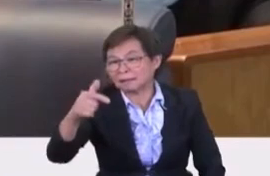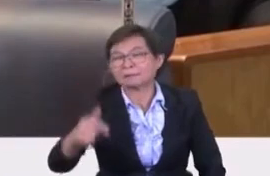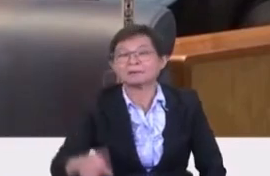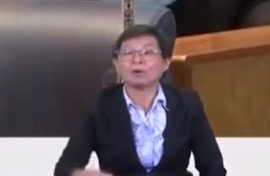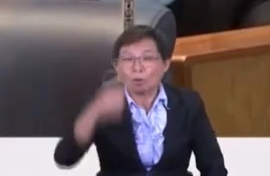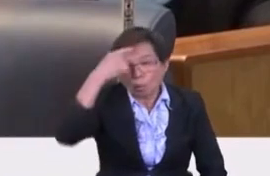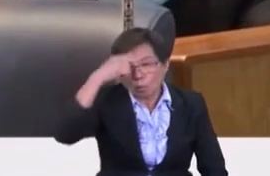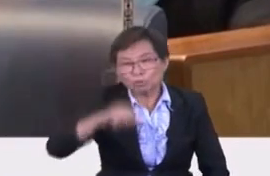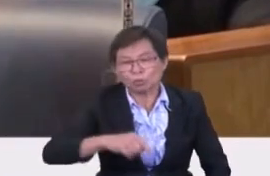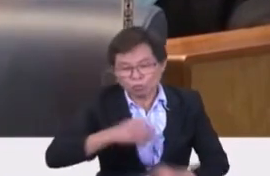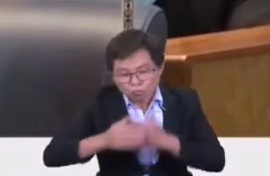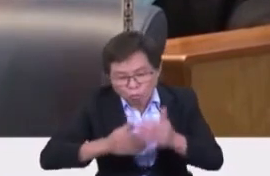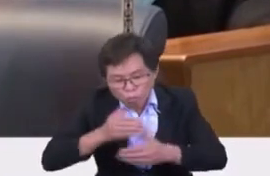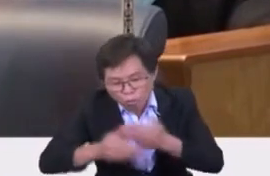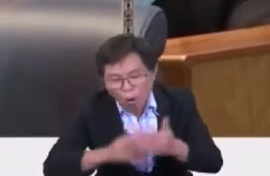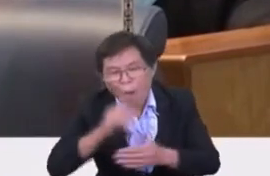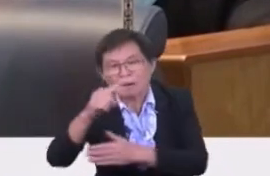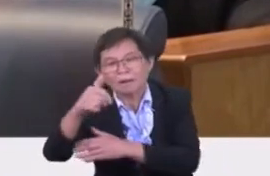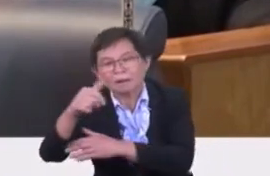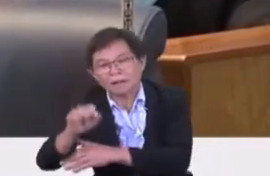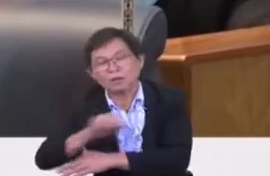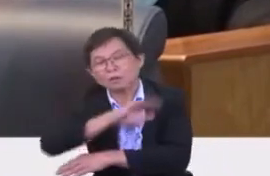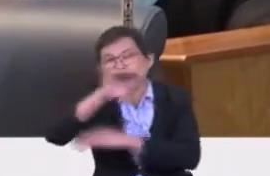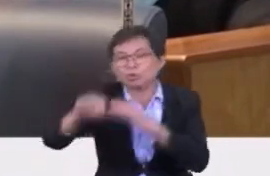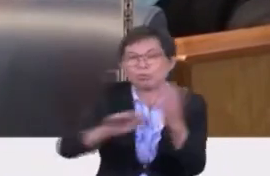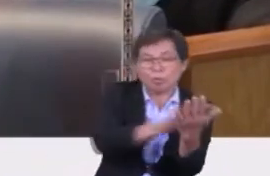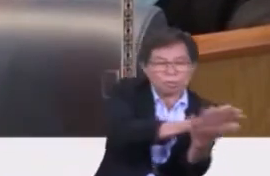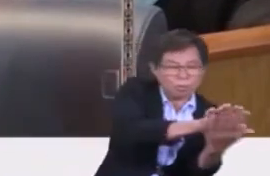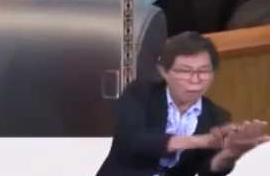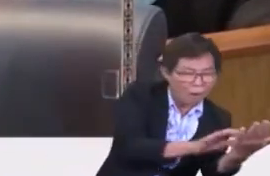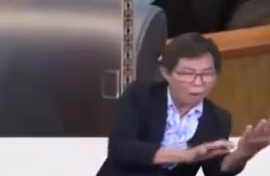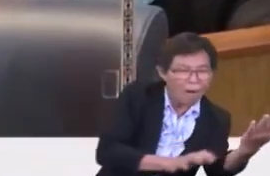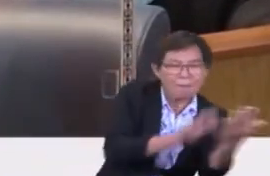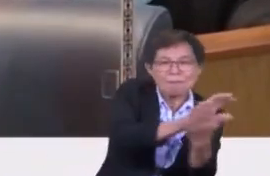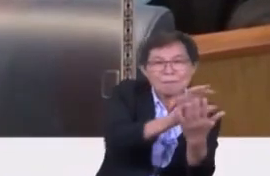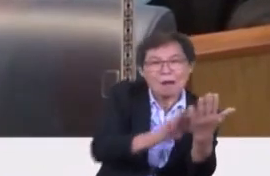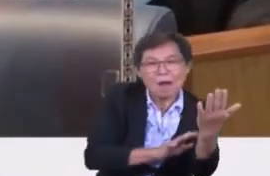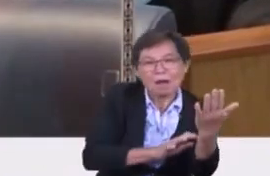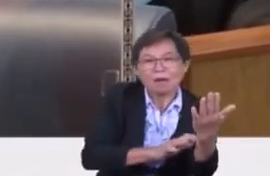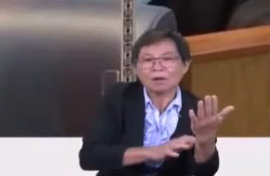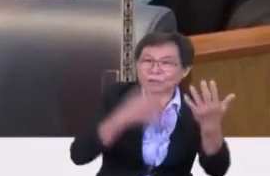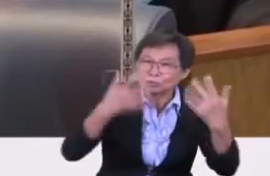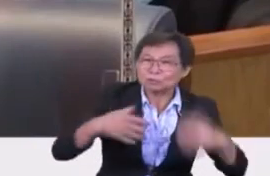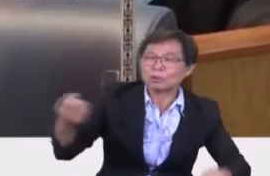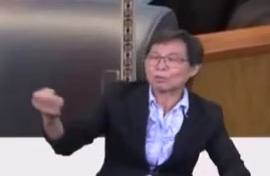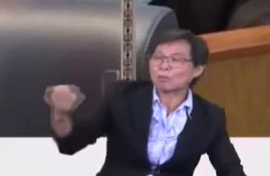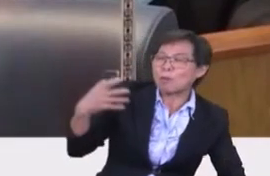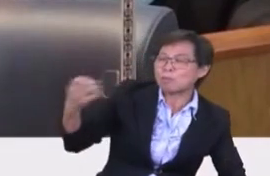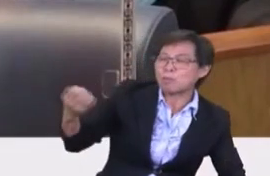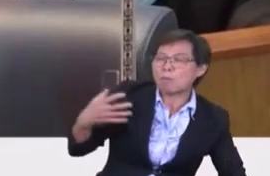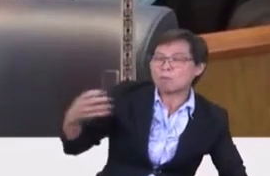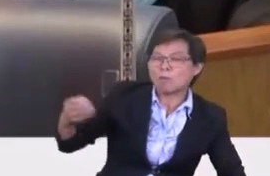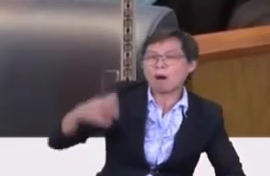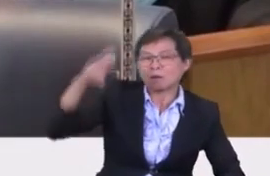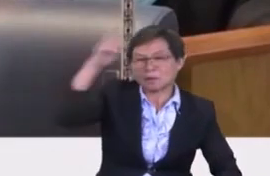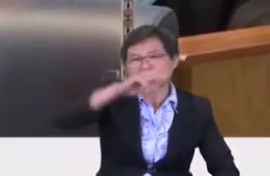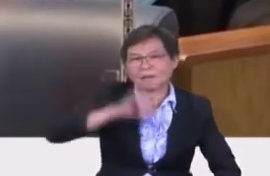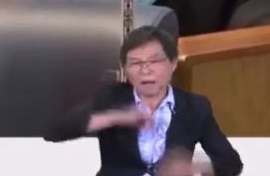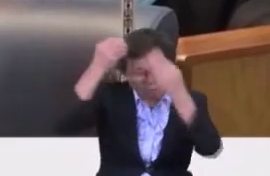untuk memproses semua bagi taklimat kepada ke kerajaan